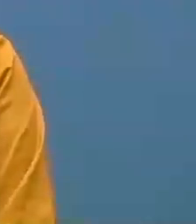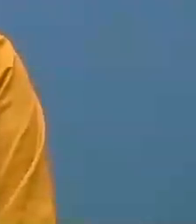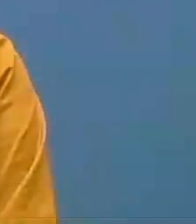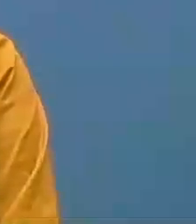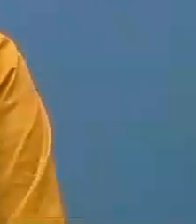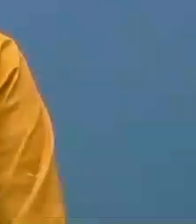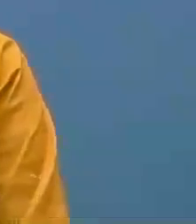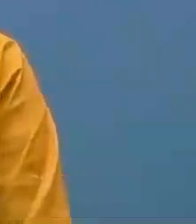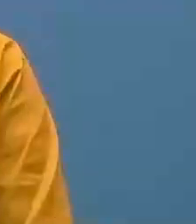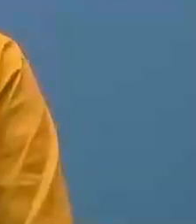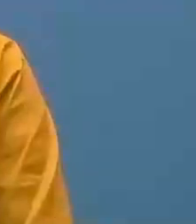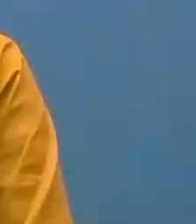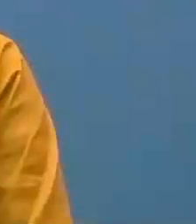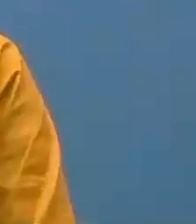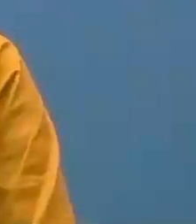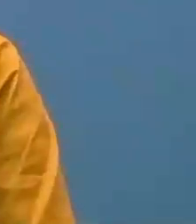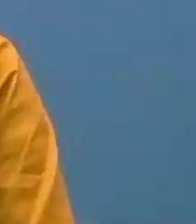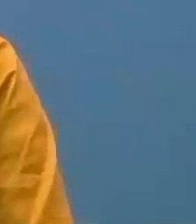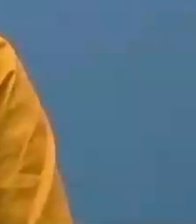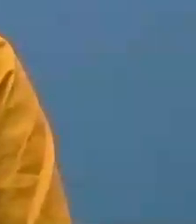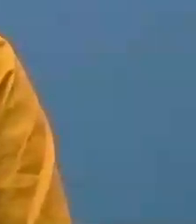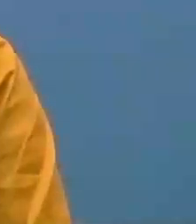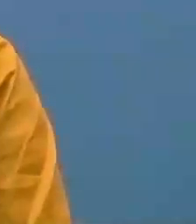是什么。